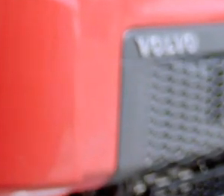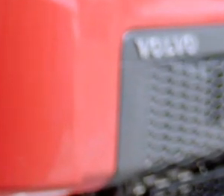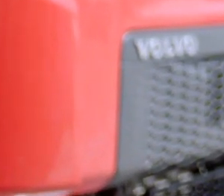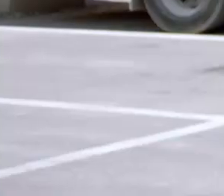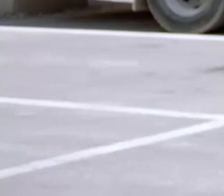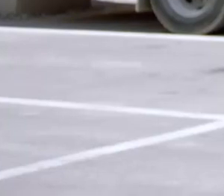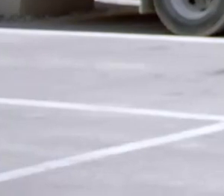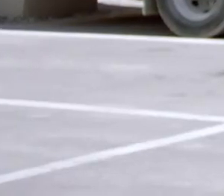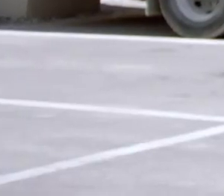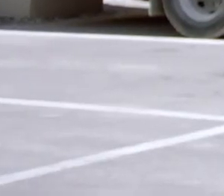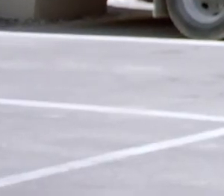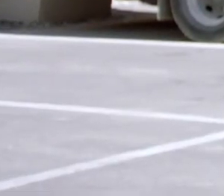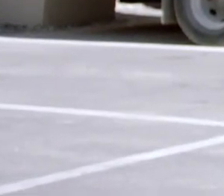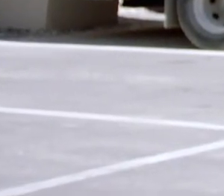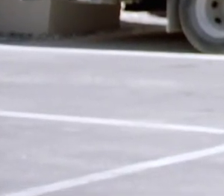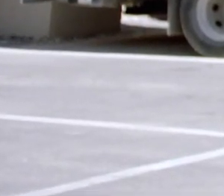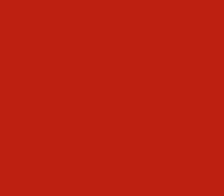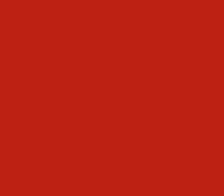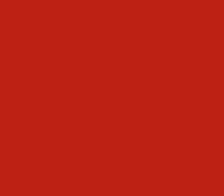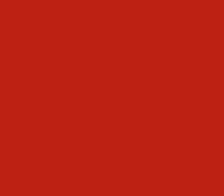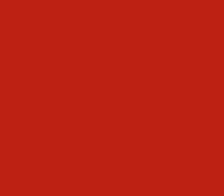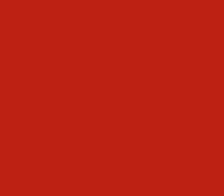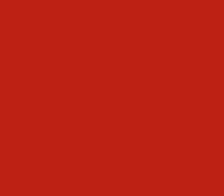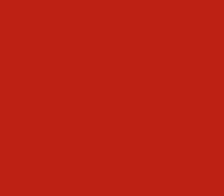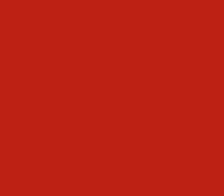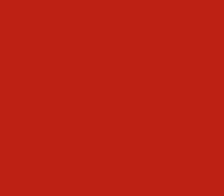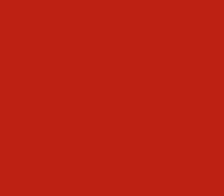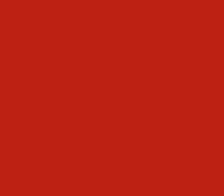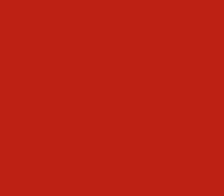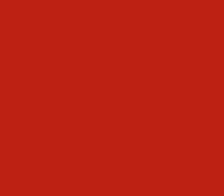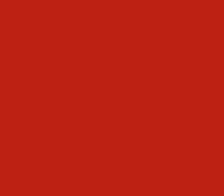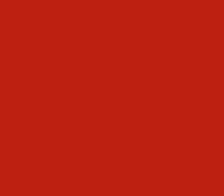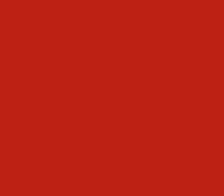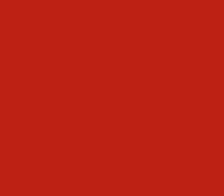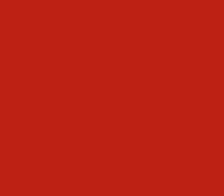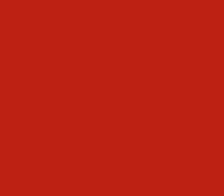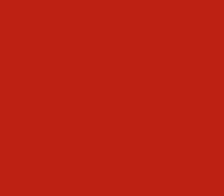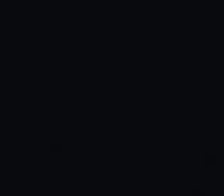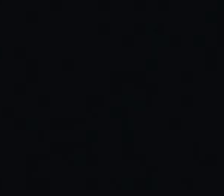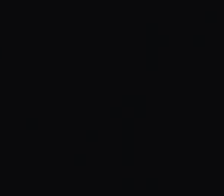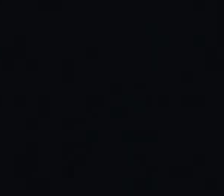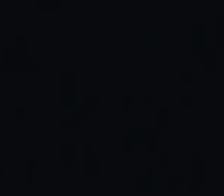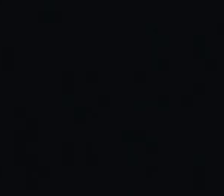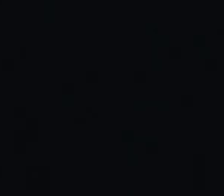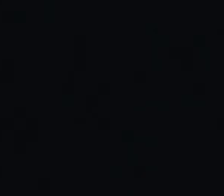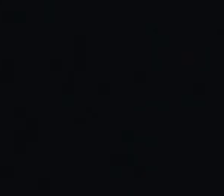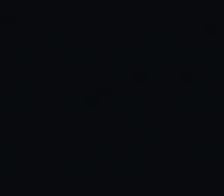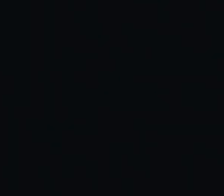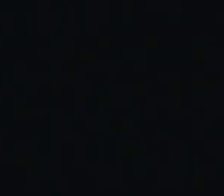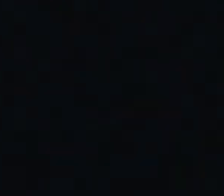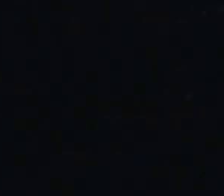בשנים האחרונות. אין מה לומר. מהפכה. דואר ישראל 2019. מחברים עולמות בשבילך.